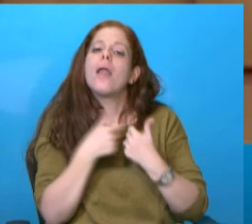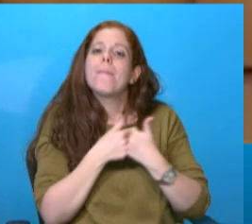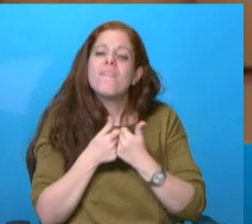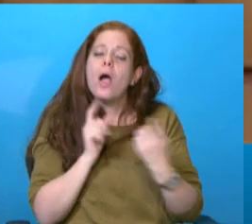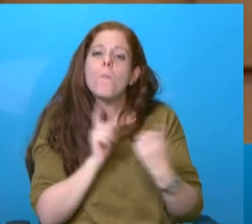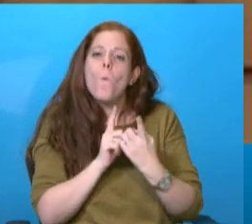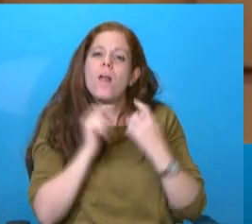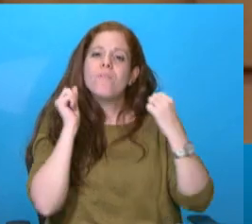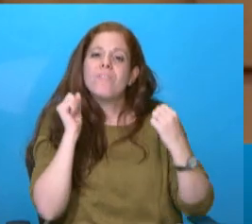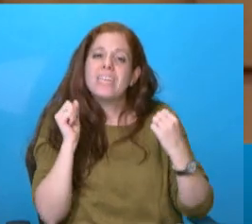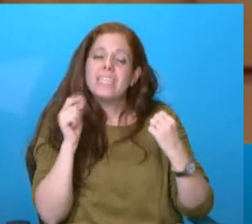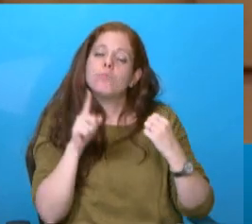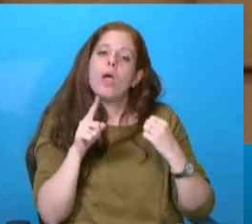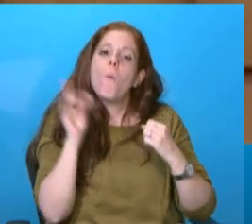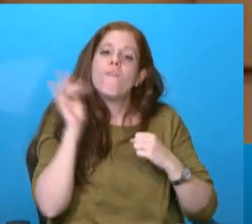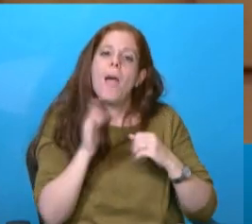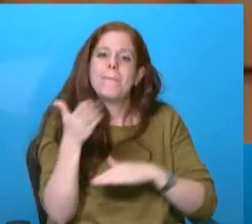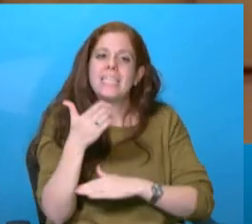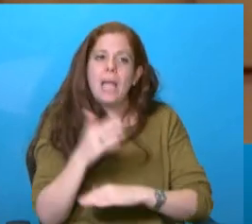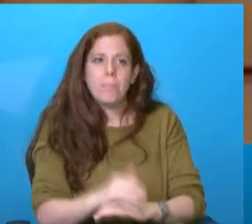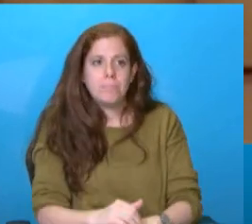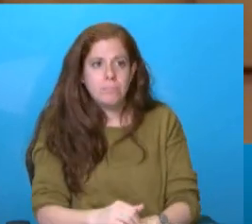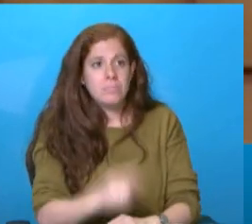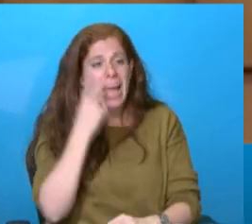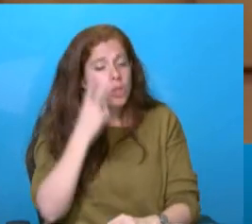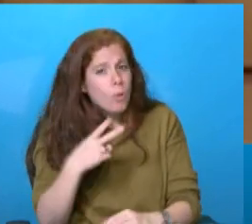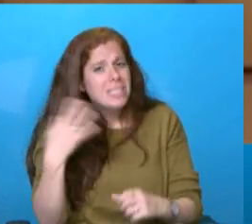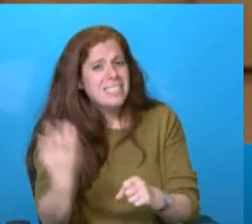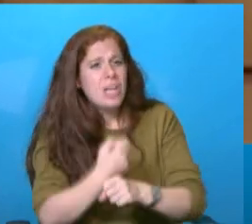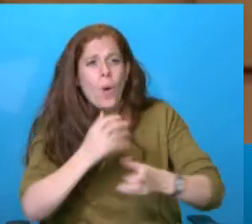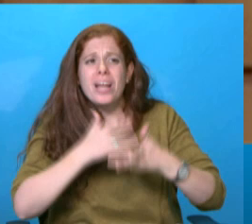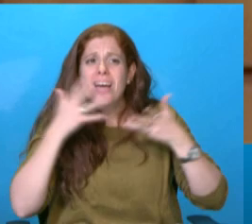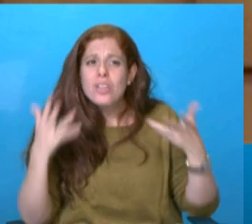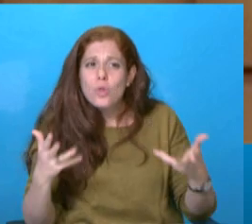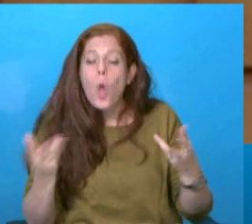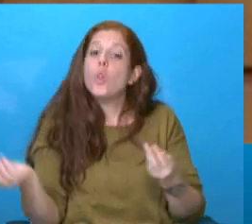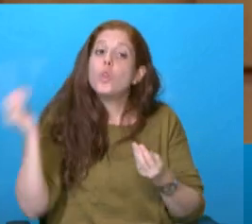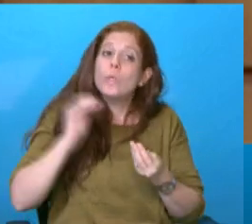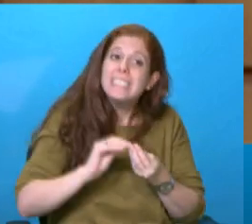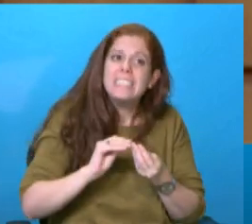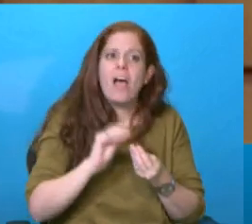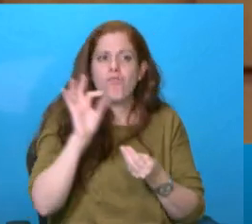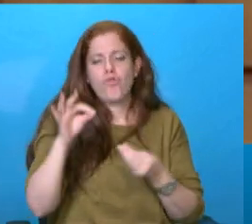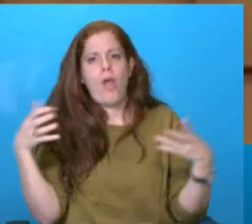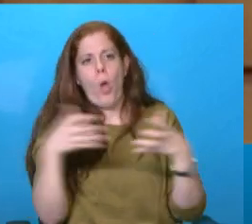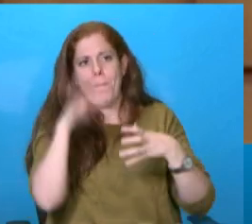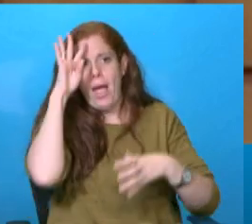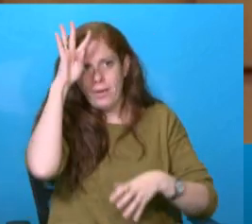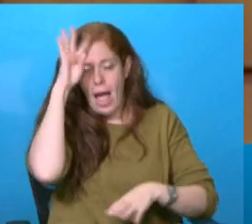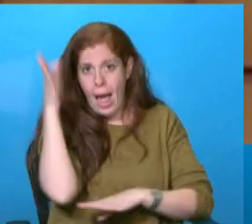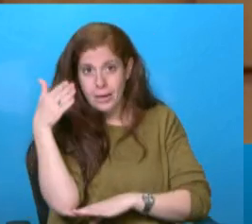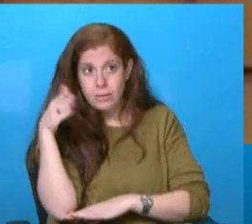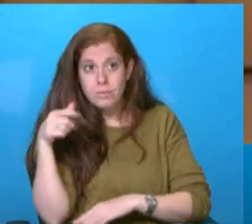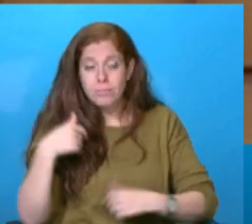כאויבי המדינה. ומן אין יק פירוזי בוזור ידיגר ברוי מלט איראן מדונם המונטור כרהבר מועזם